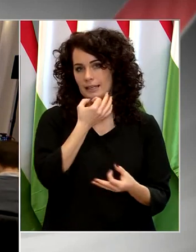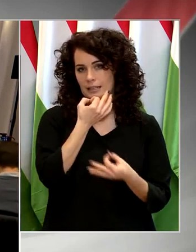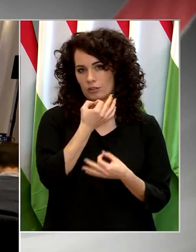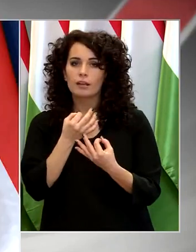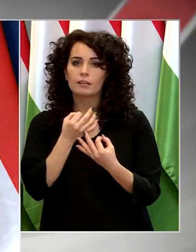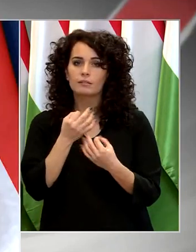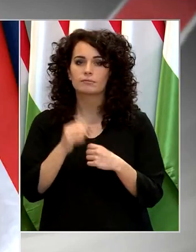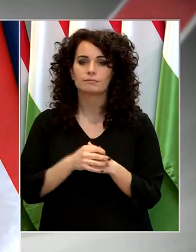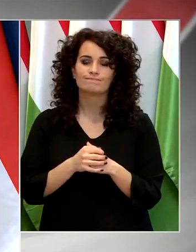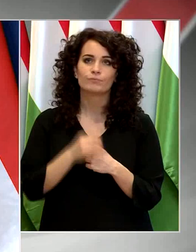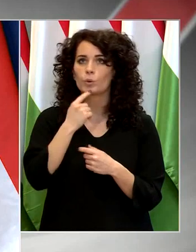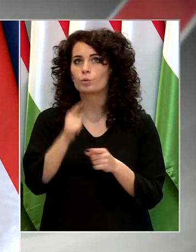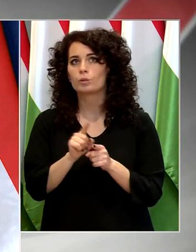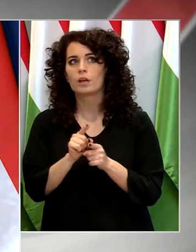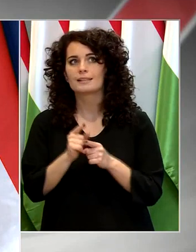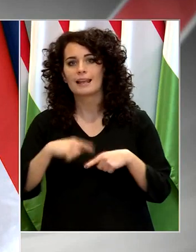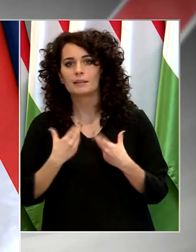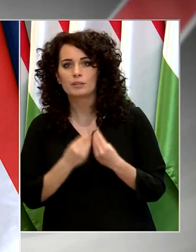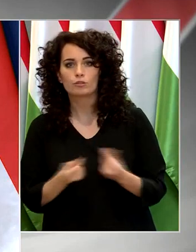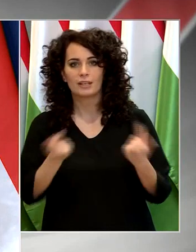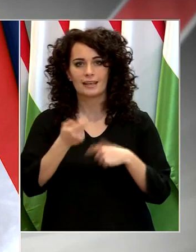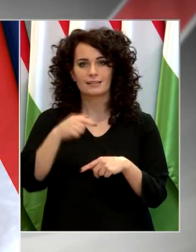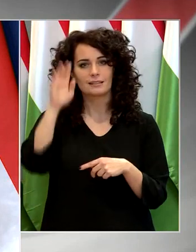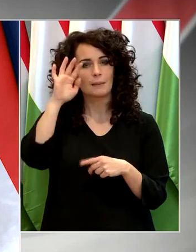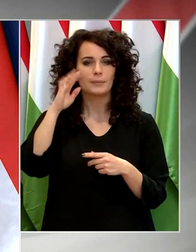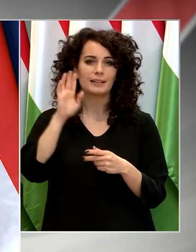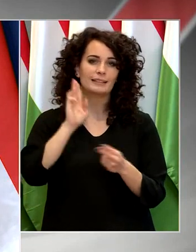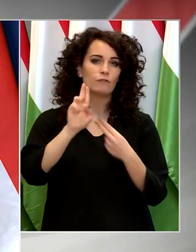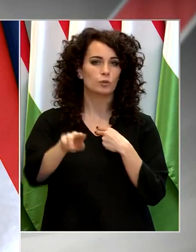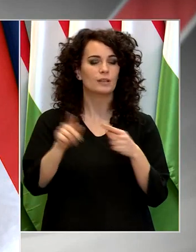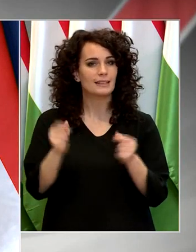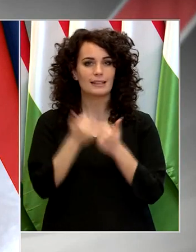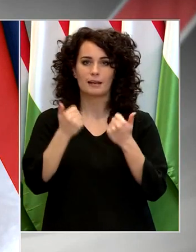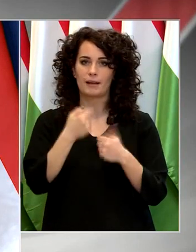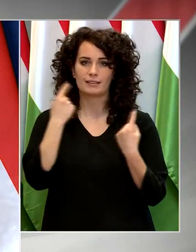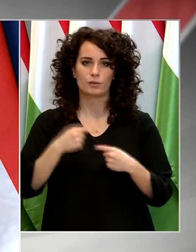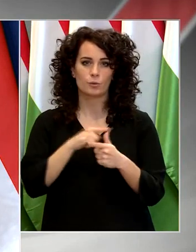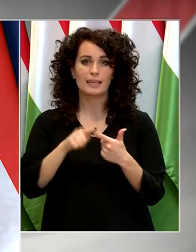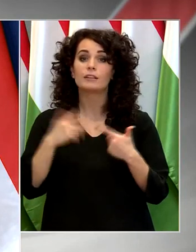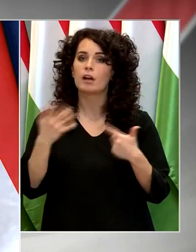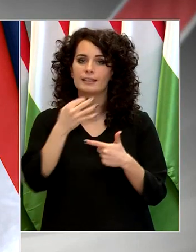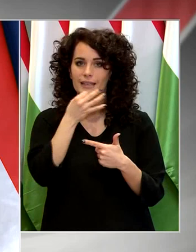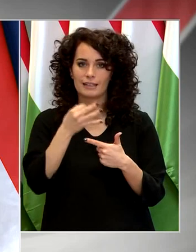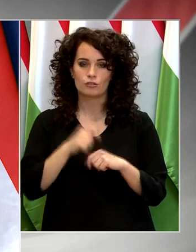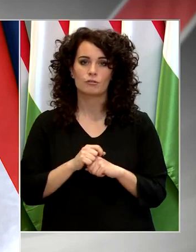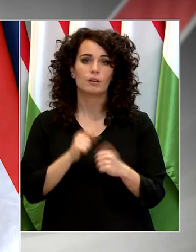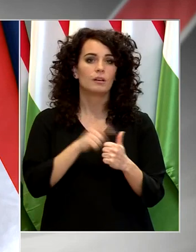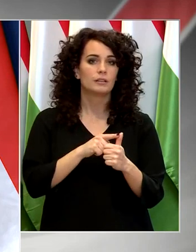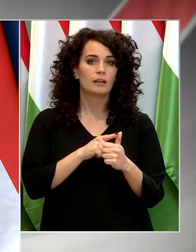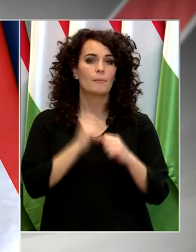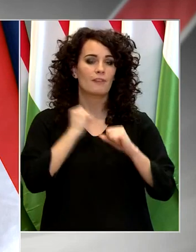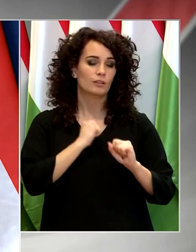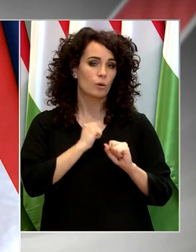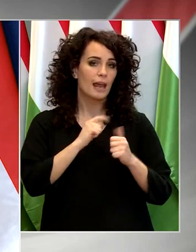visszavezetése. Az életünk minőségét és a szellemi távlatokat egyszerre meghatározó két nagy kérdés az a bevándorlás